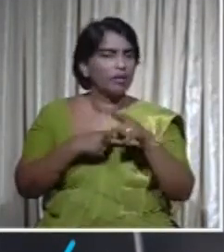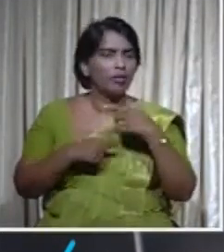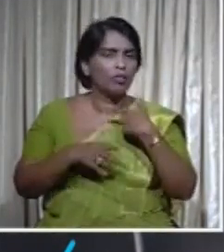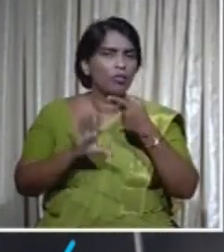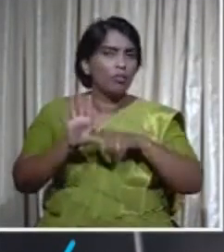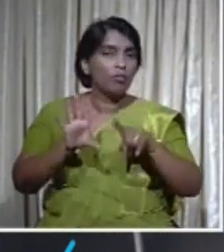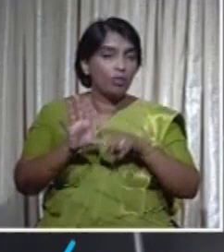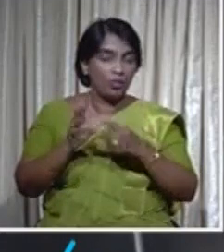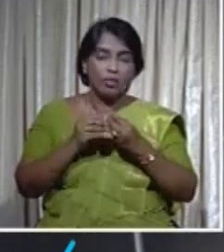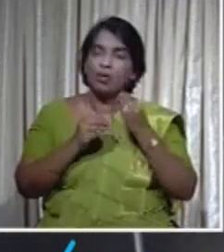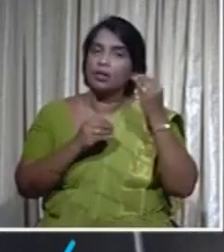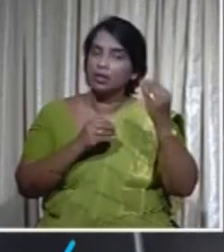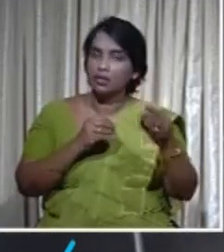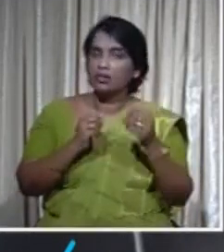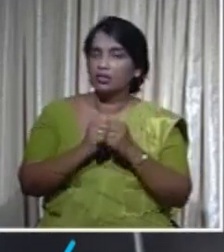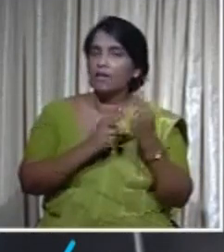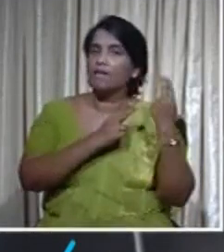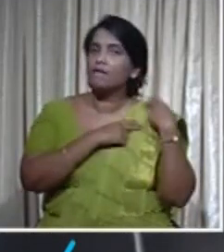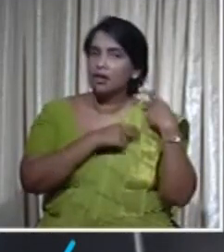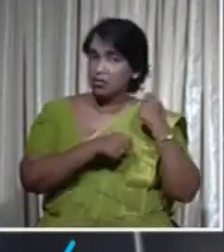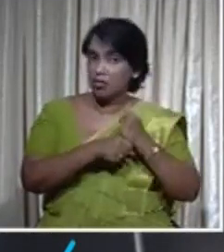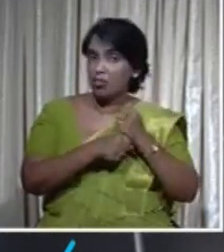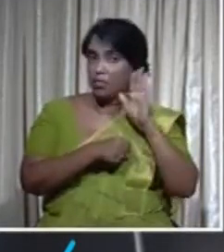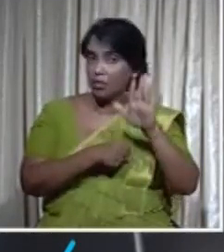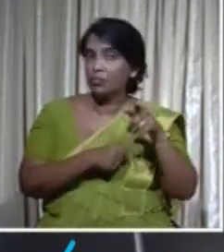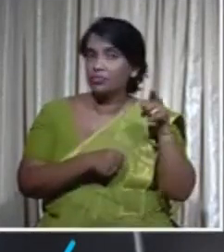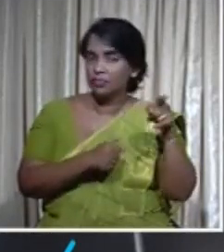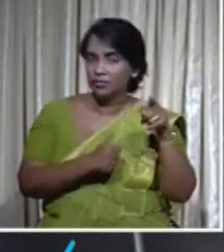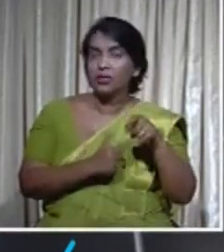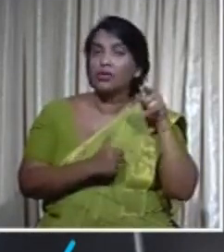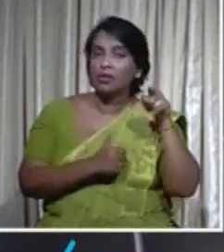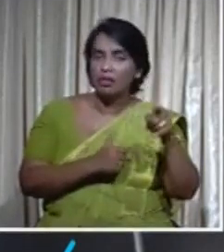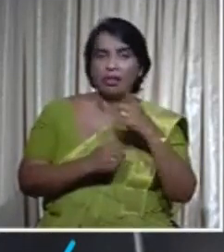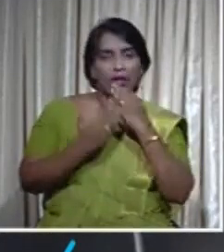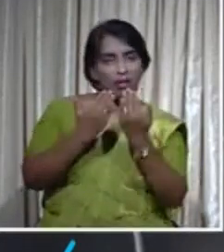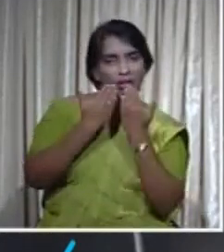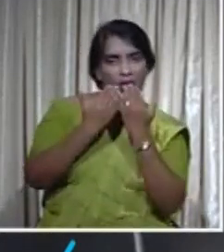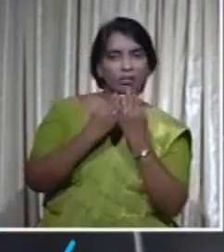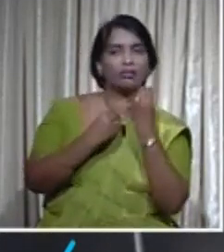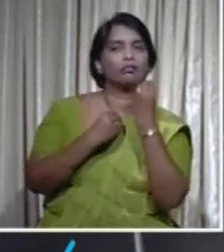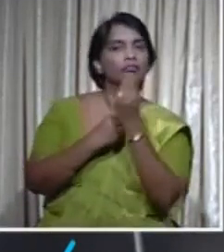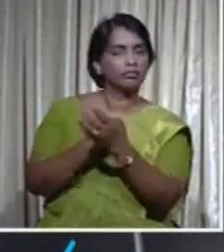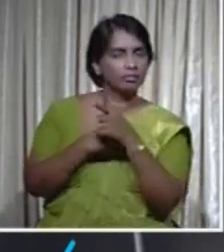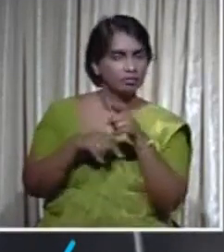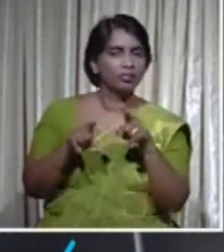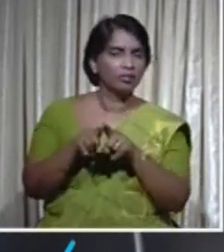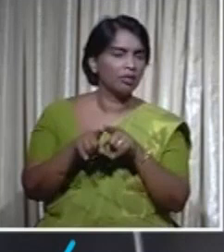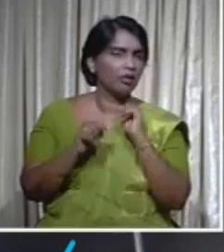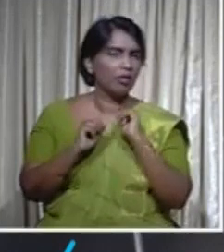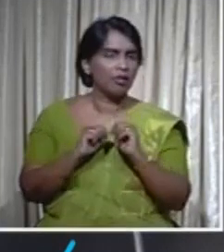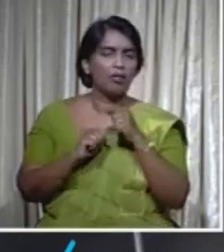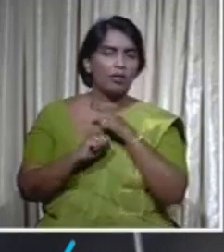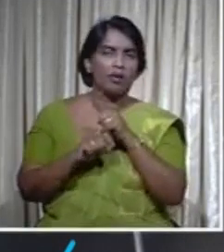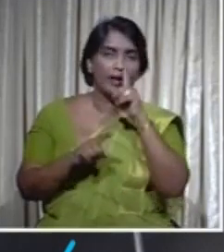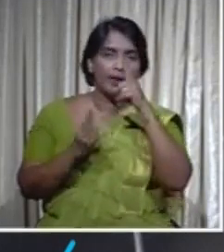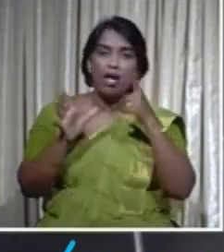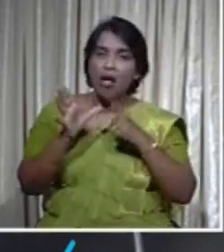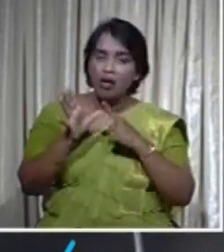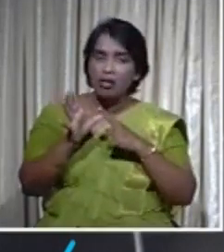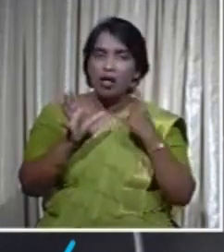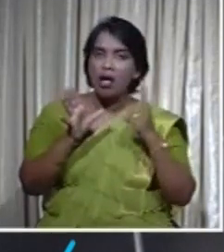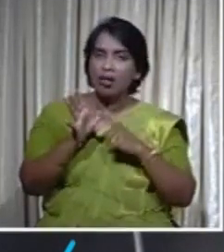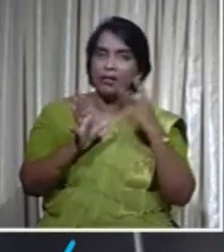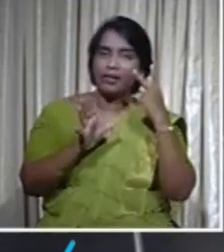அரசாங்கத்திடம் இருக்கிறது ஆகவே அவர்களுக்கு வழிகாட்ட வேண்டும் எப்படி என்றால் 1 ஏக்கர் செய்தால் 2 ஏக்கர் செய்தால் 1 ஏக்கரை